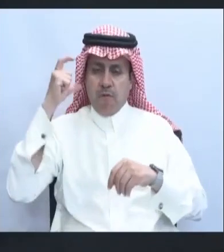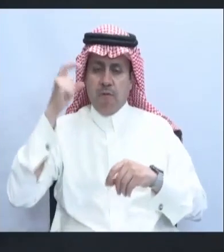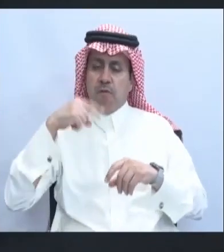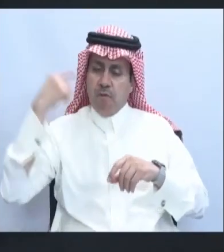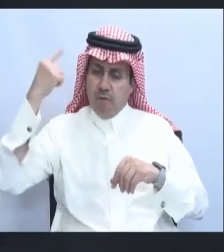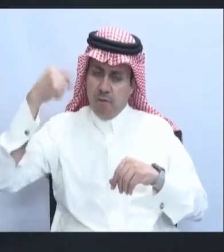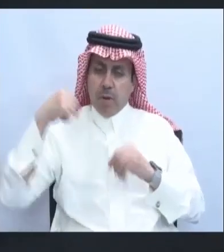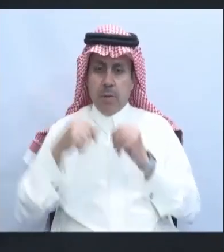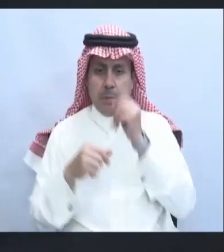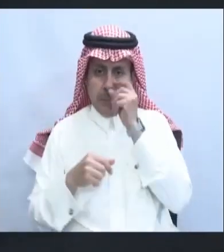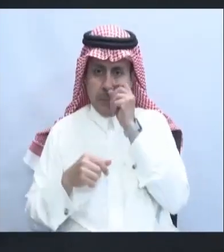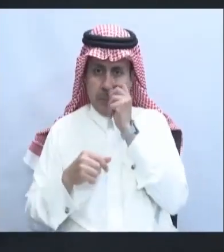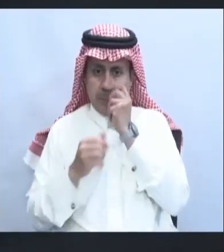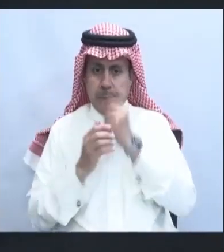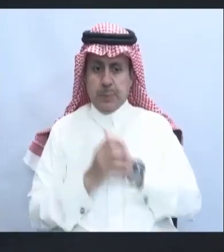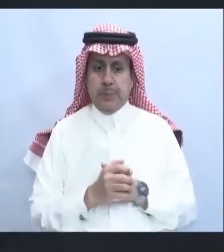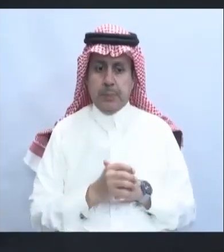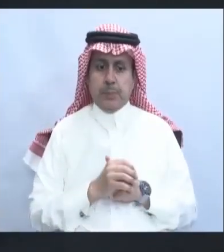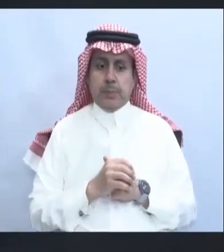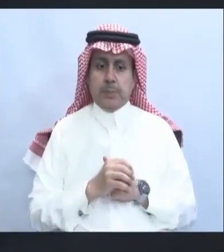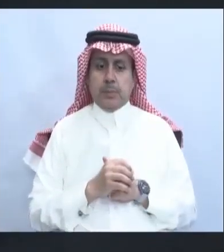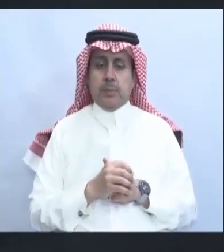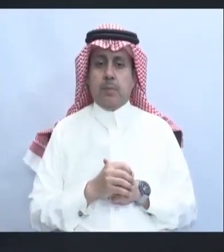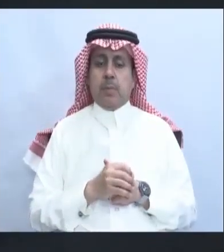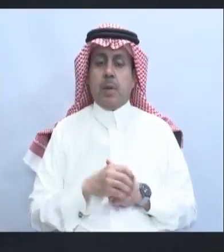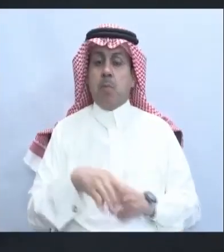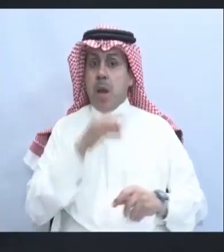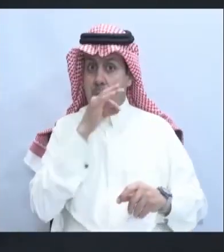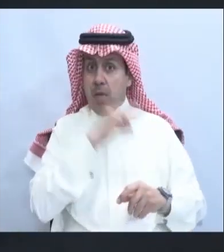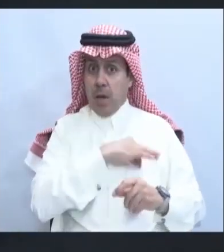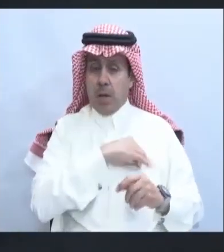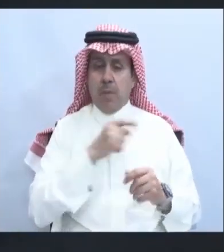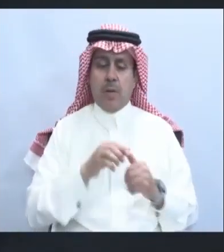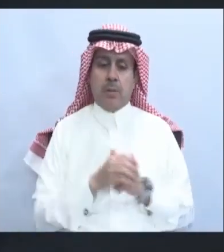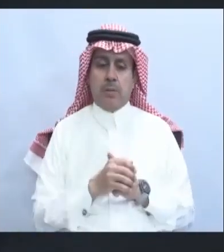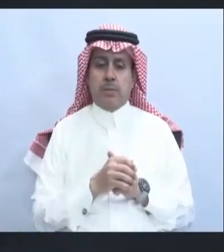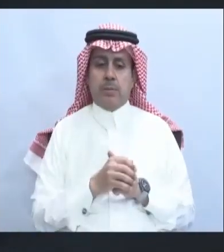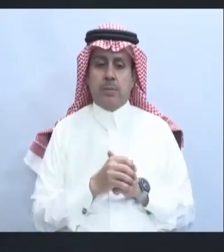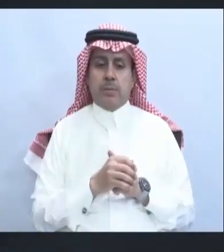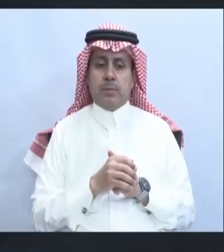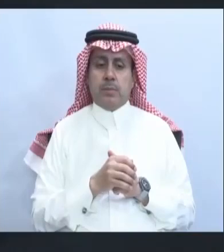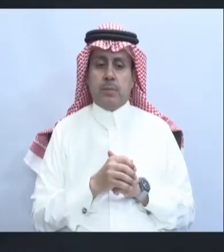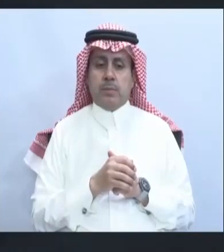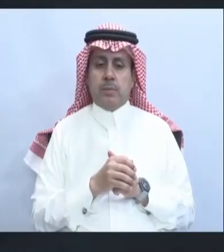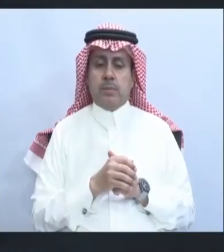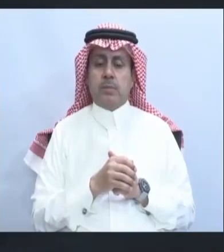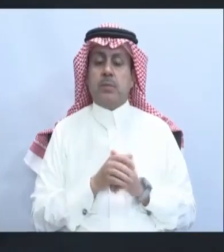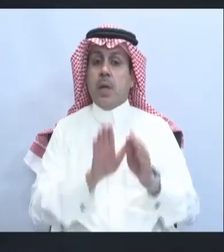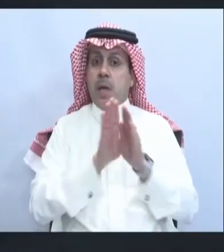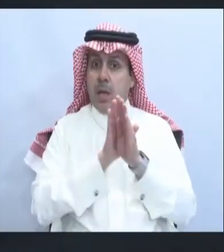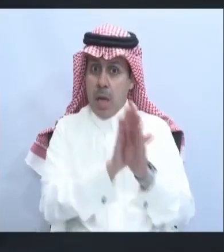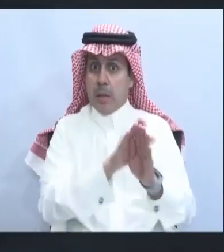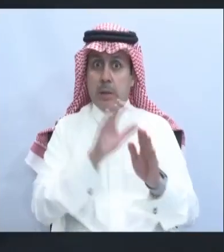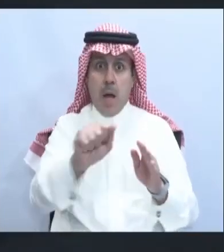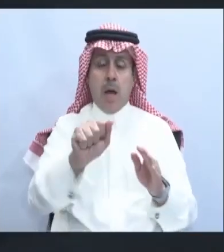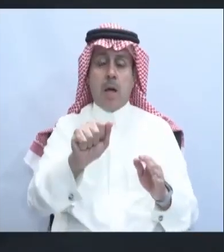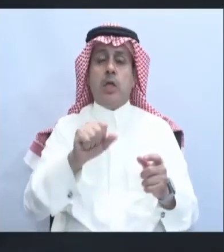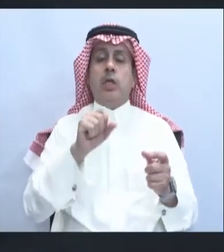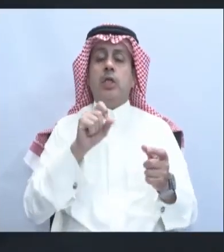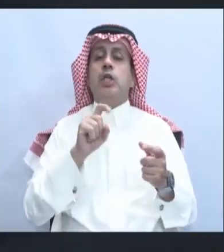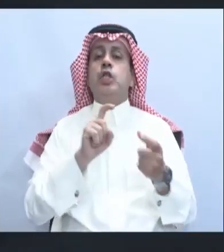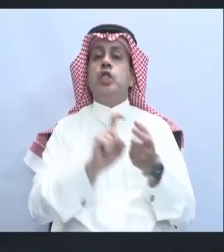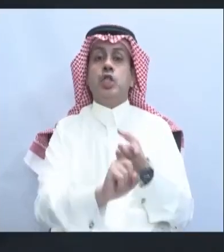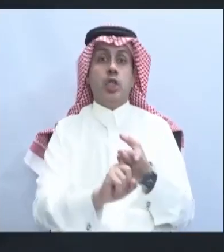جل وعلا العده ايضا من هذه الحكم ايها الطلاب الطالبات رعايه حق الزوج السابق